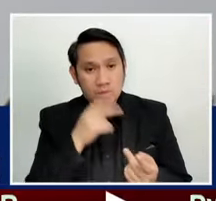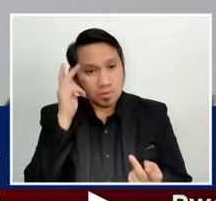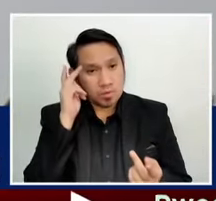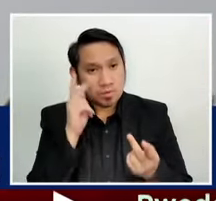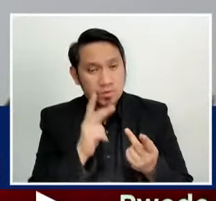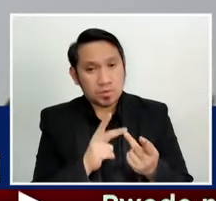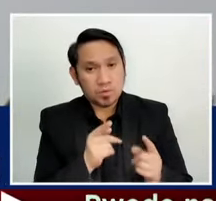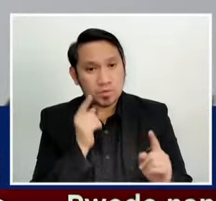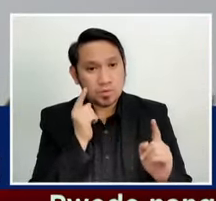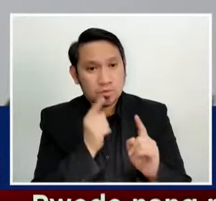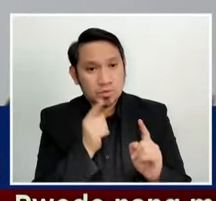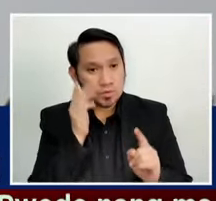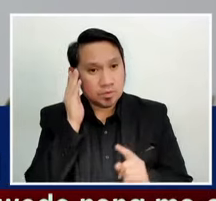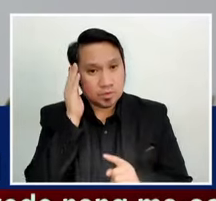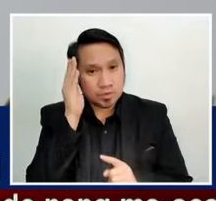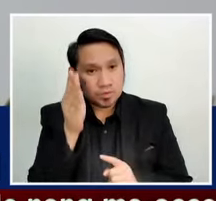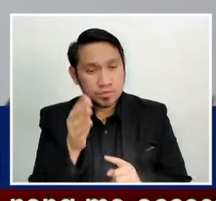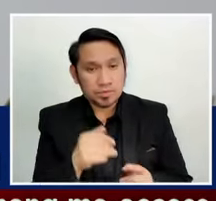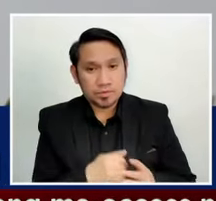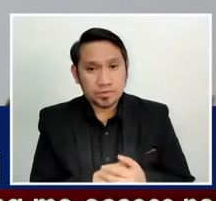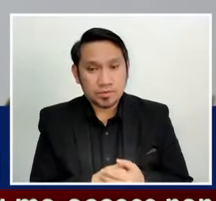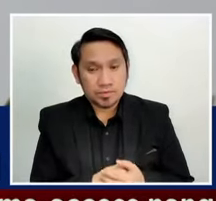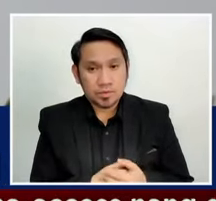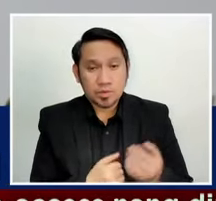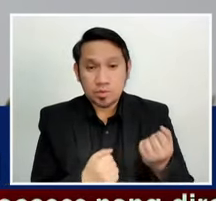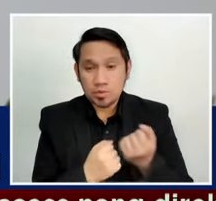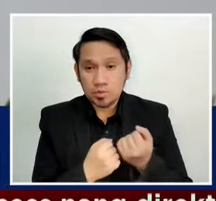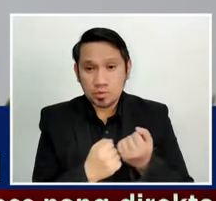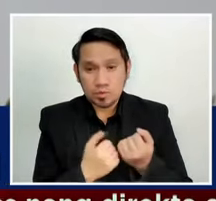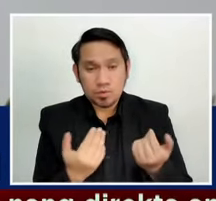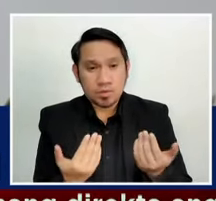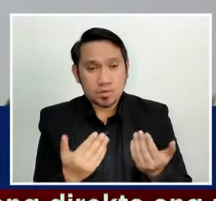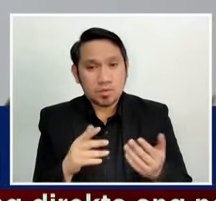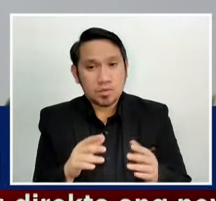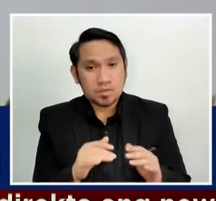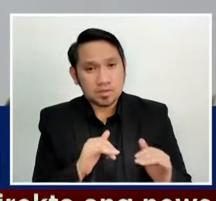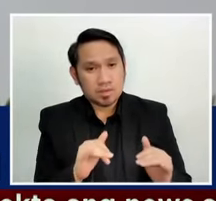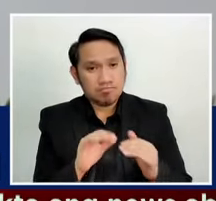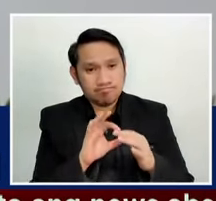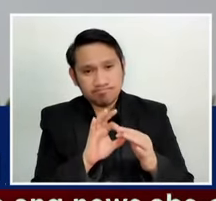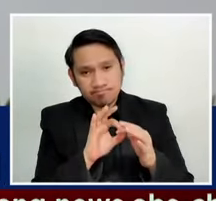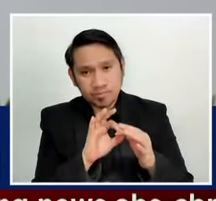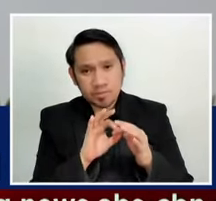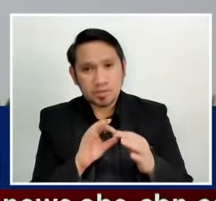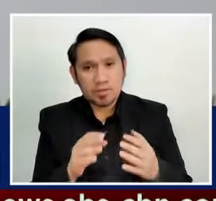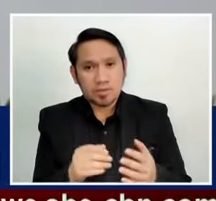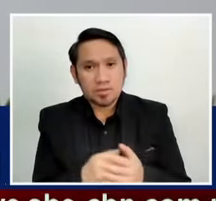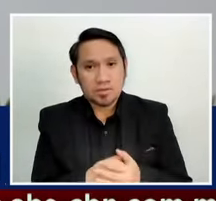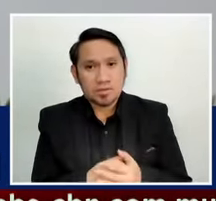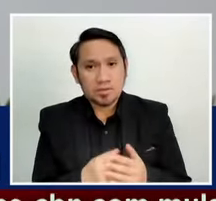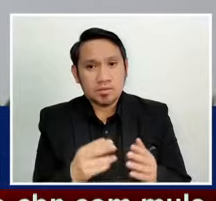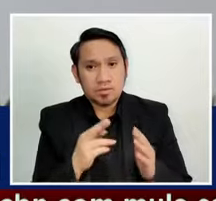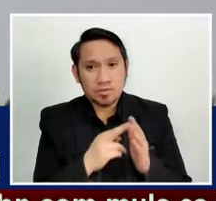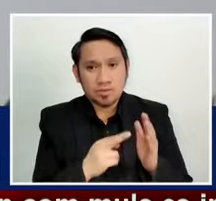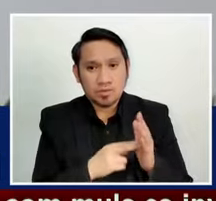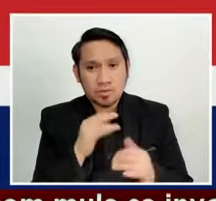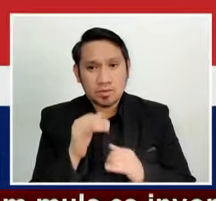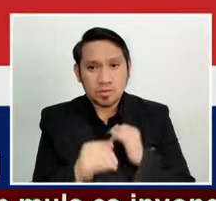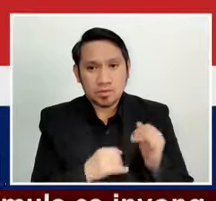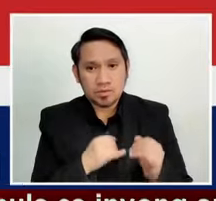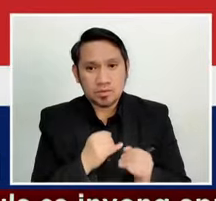towards the future as one nation, supported by like-minded allies in this post-war rules-based international